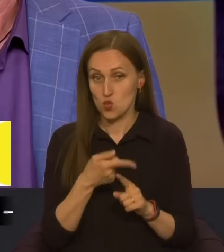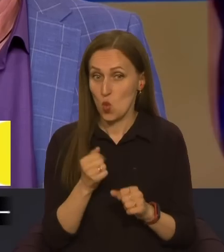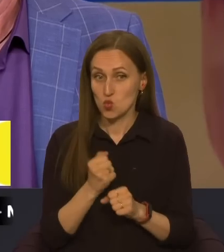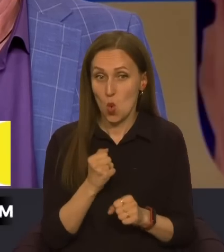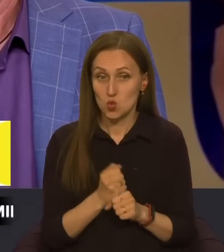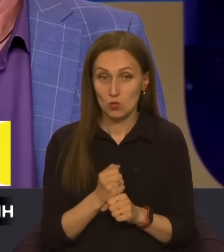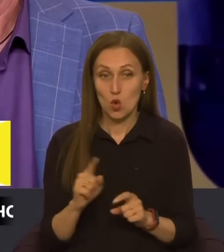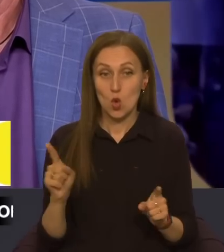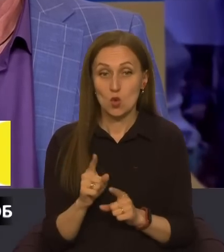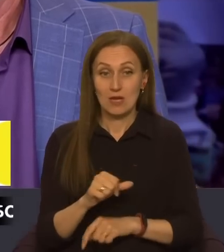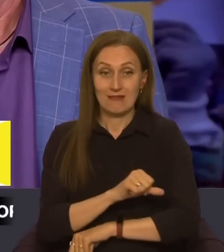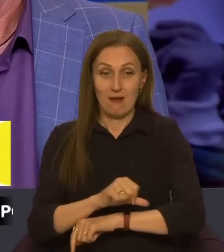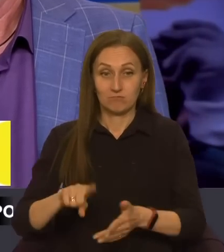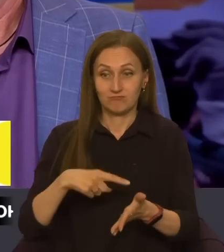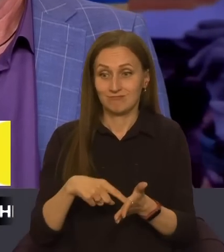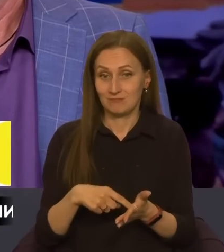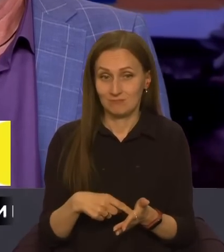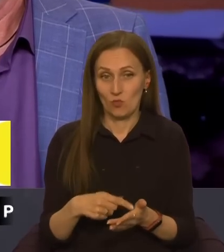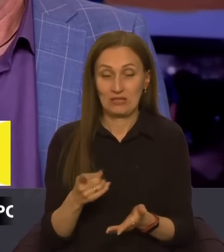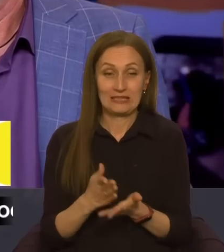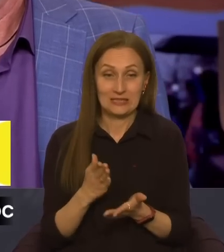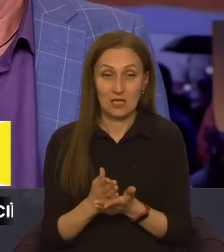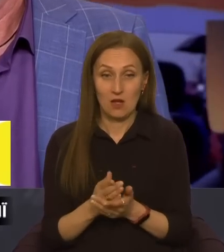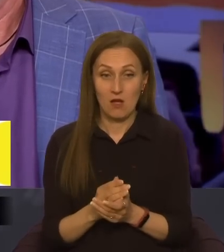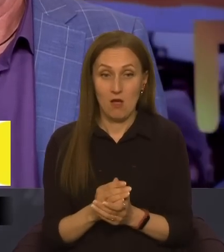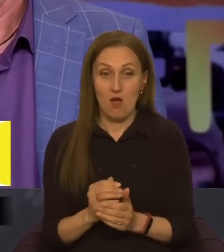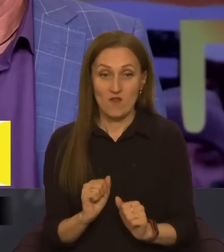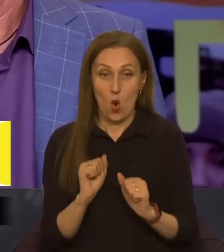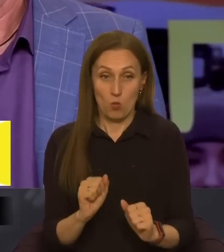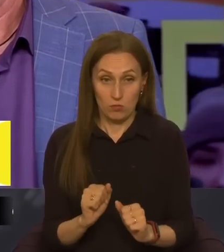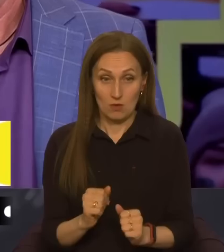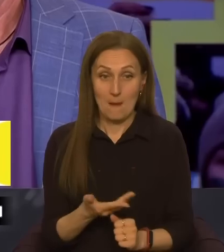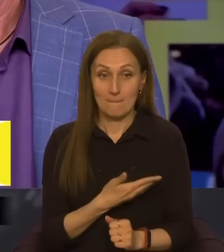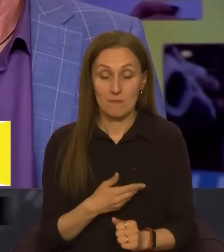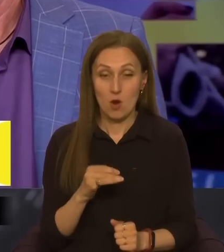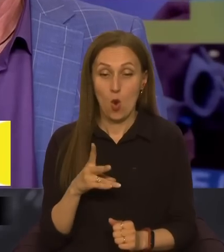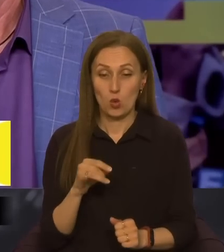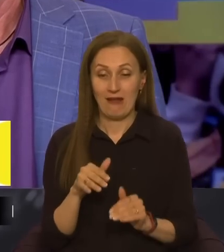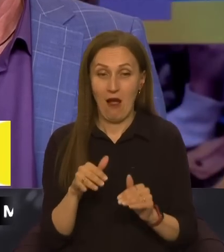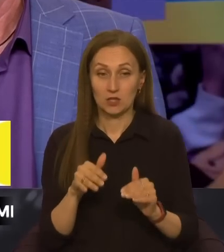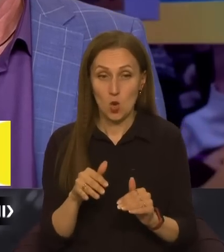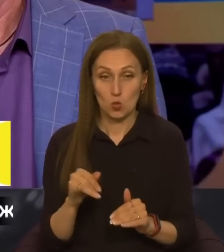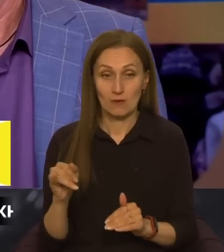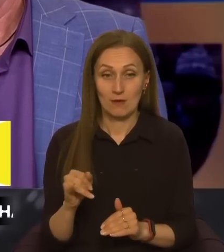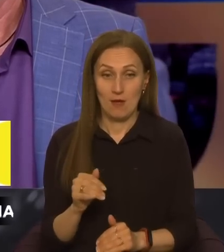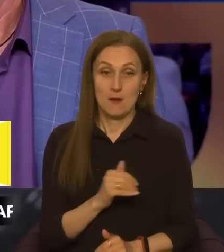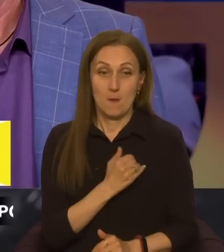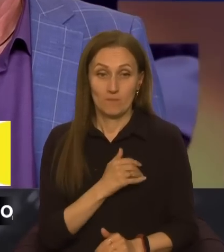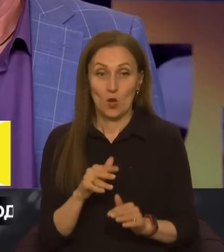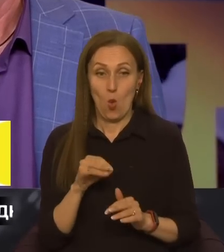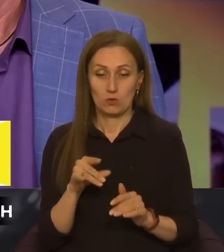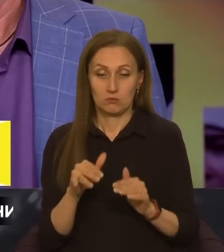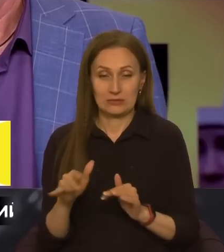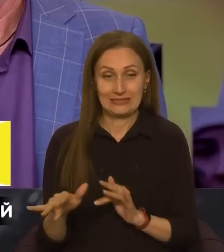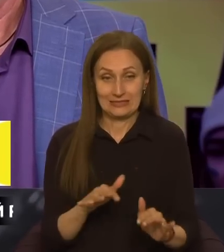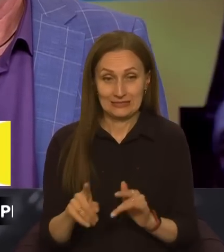робити. Що за межами міста, вони знаходяться в оборонні. Саме ми контратакуємо, та ініціатива